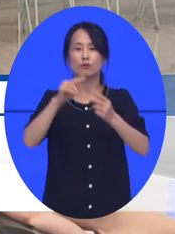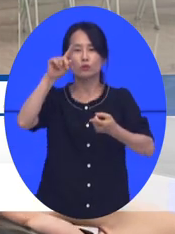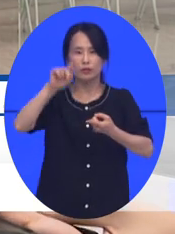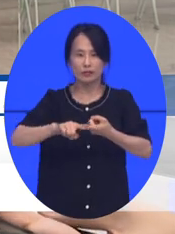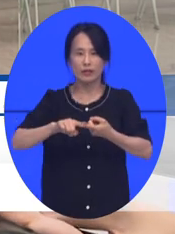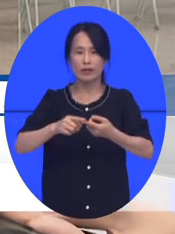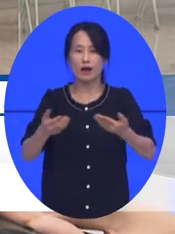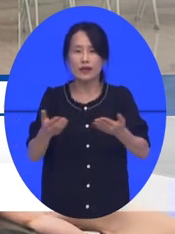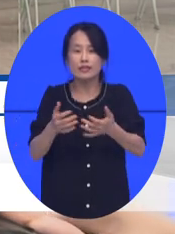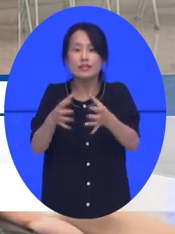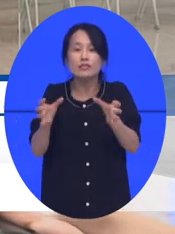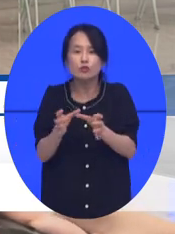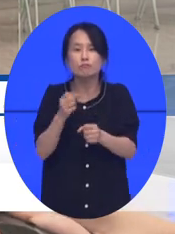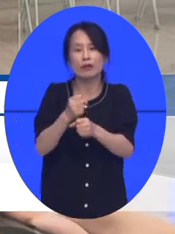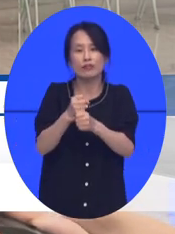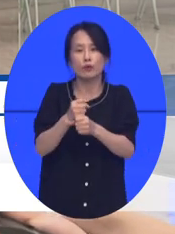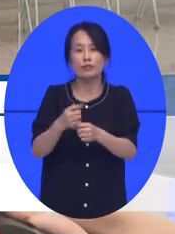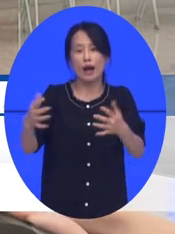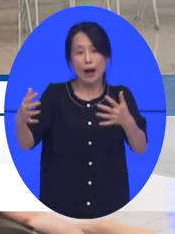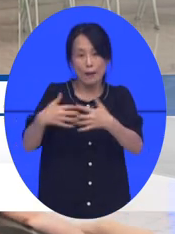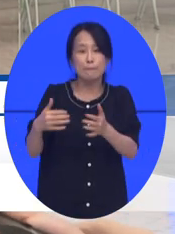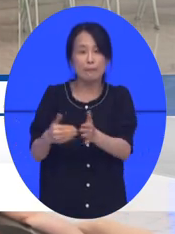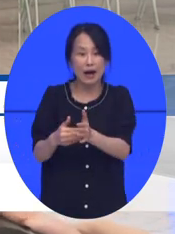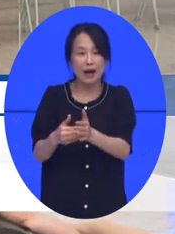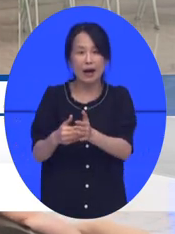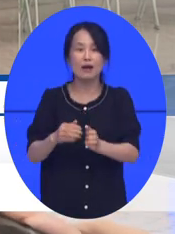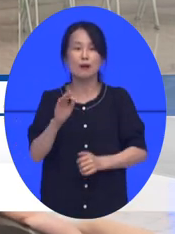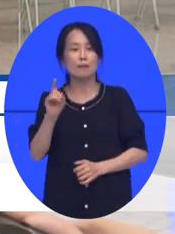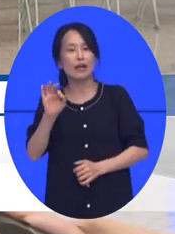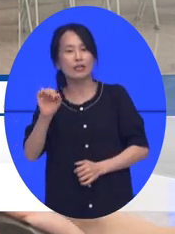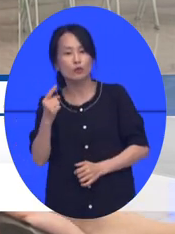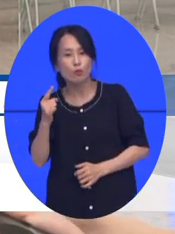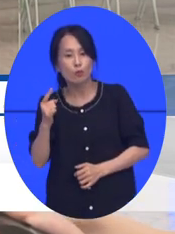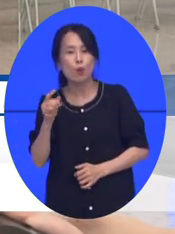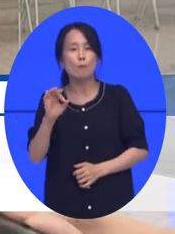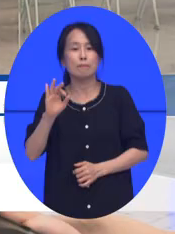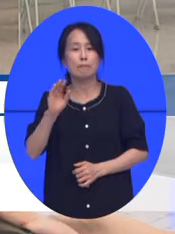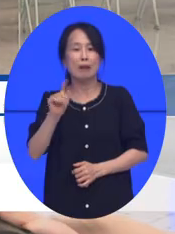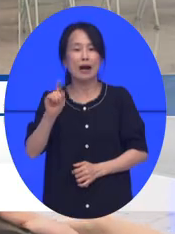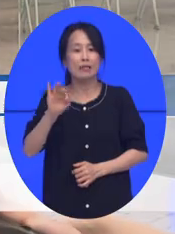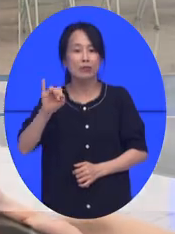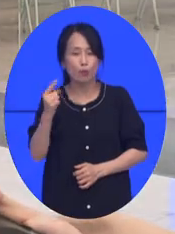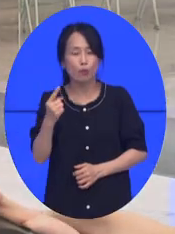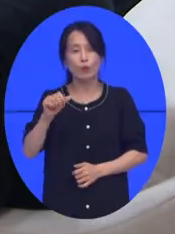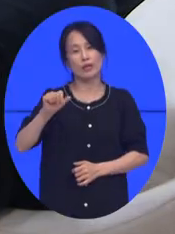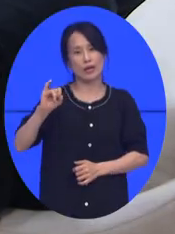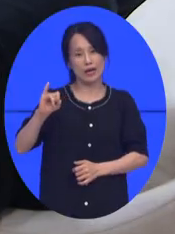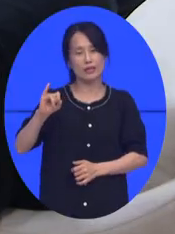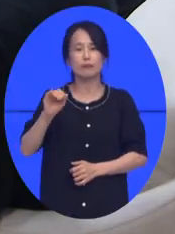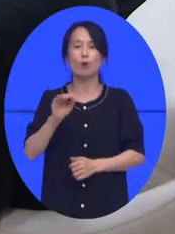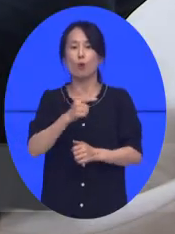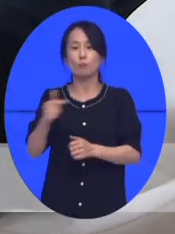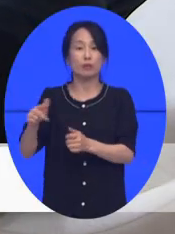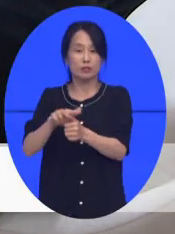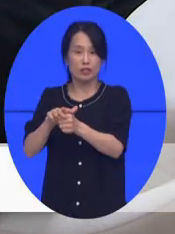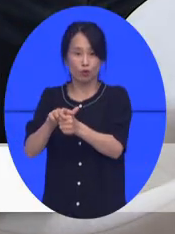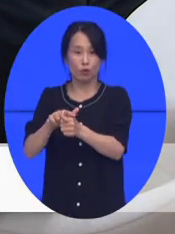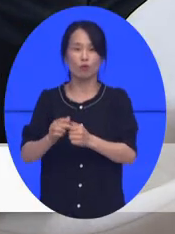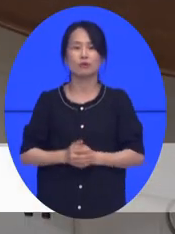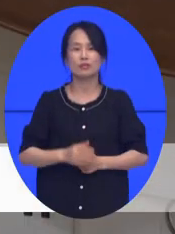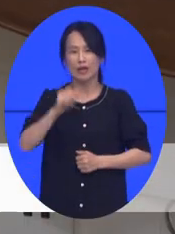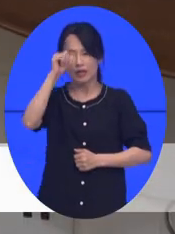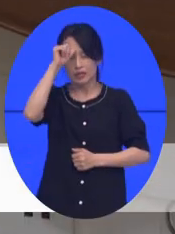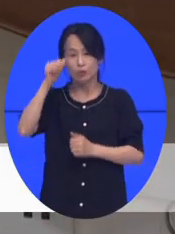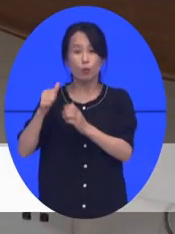워킹그룹 같이 만들려고 하는 거에 합의를 만들었고요. 바이오나 AI나 빅데이터 이런 쪽에서도. 이에 바이시나우